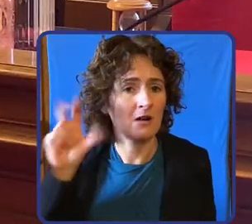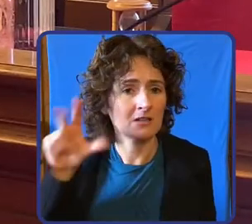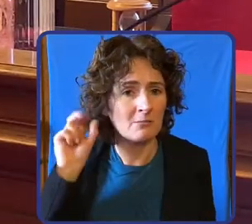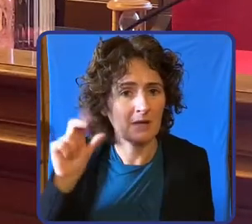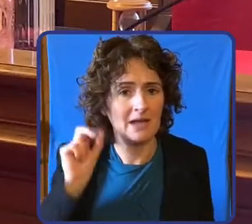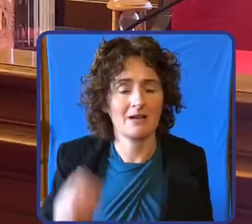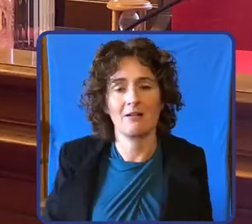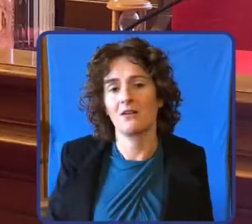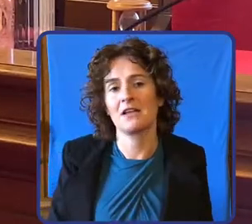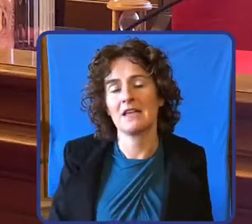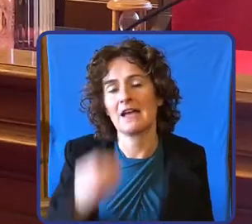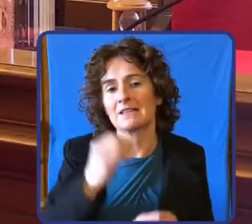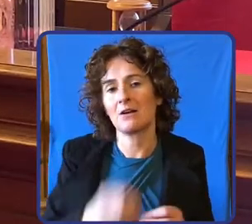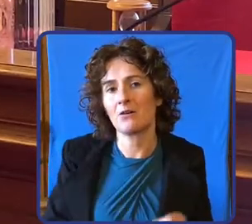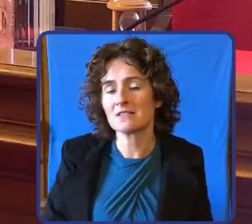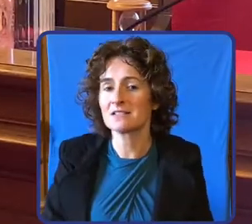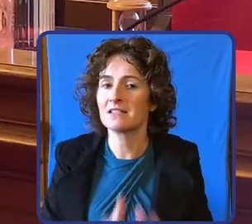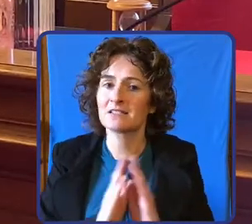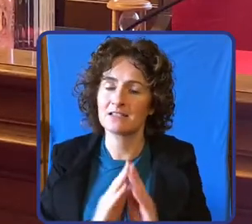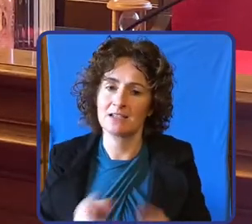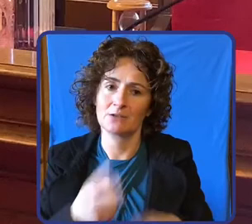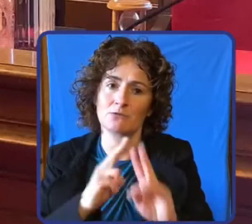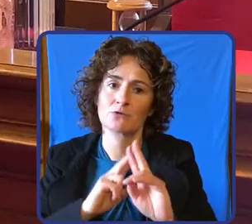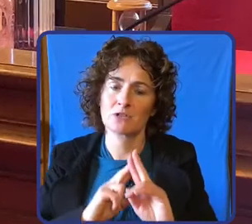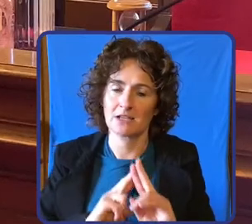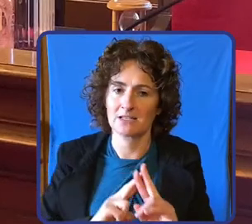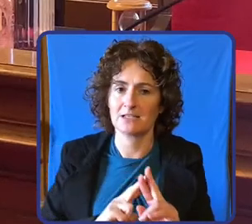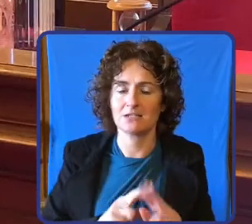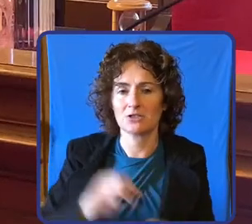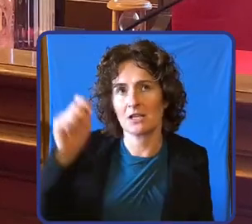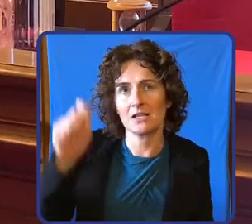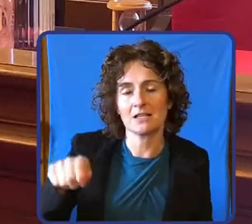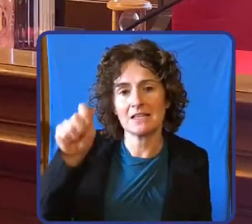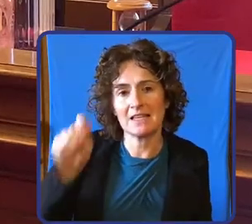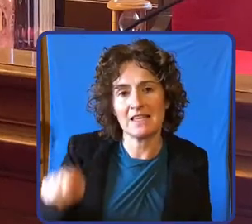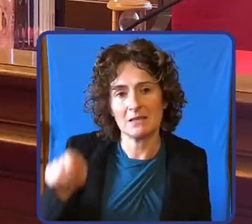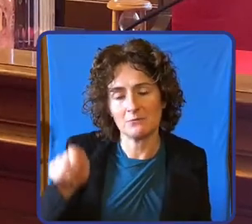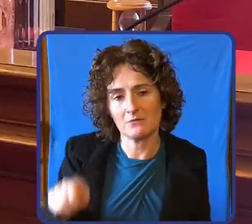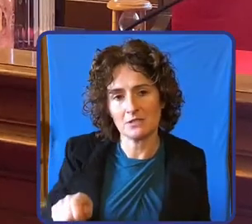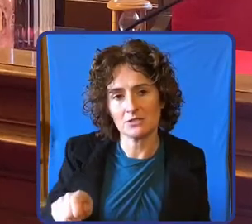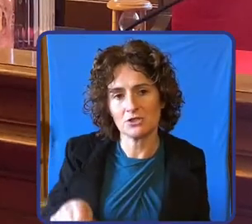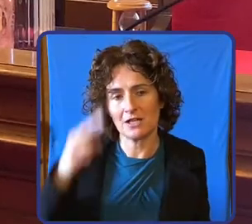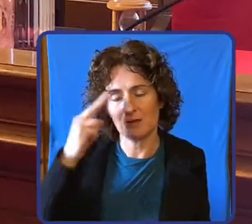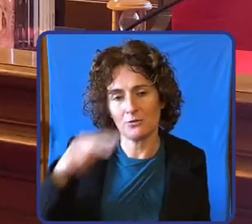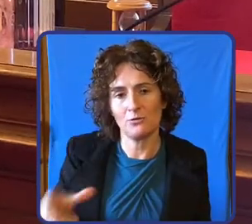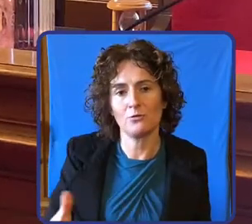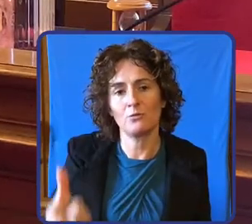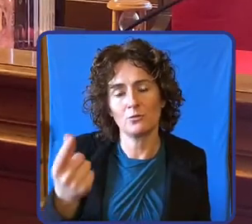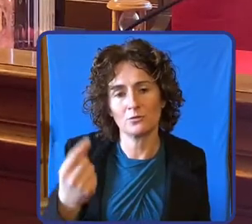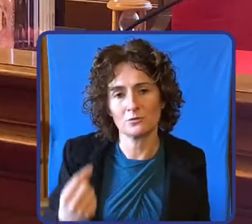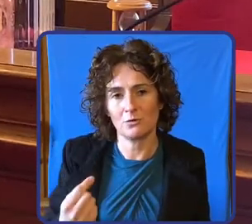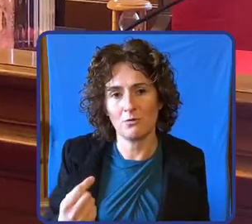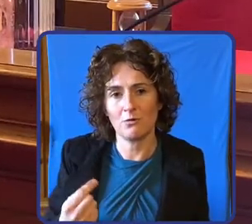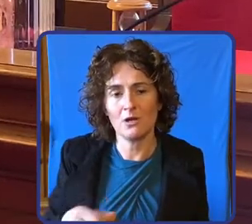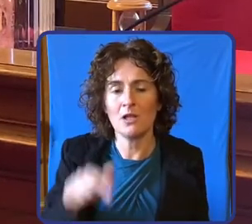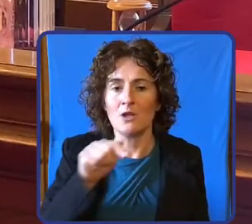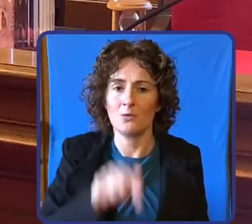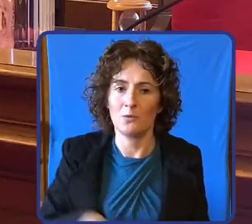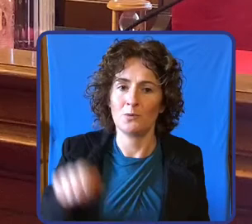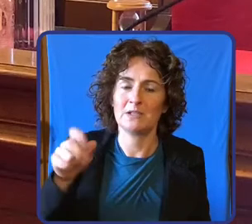ez kötelessége, tehát ő is egy képviselő, azaz képvisel minket is, jó